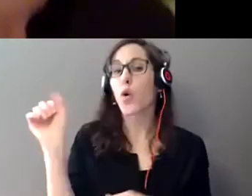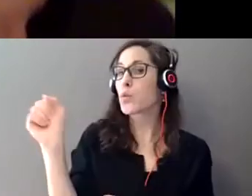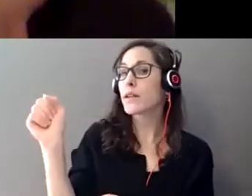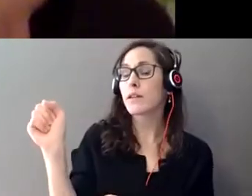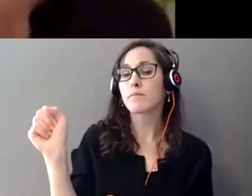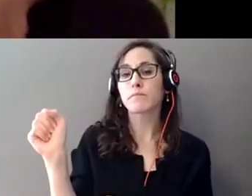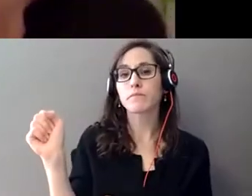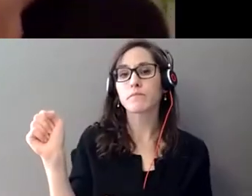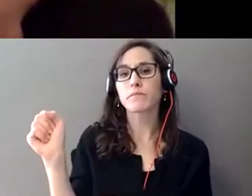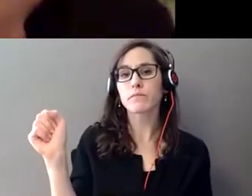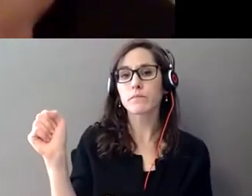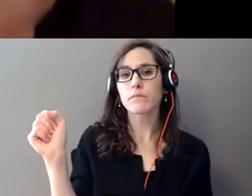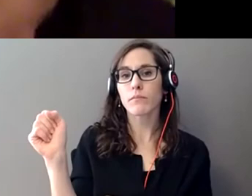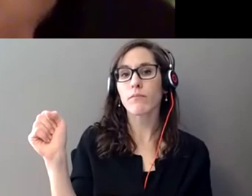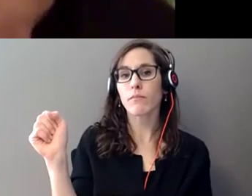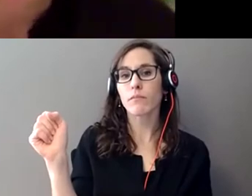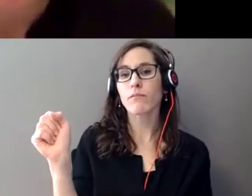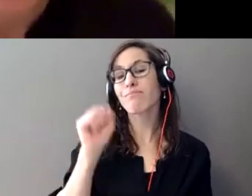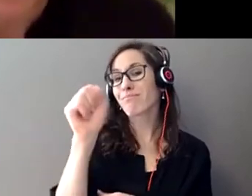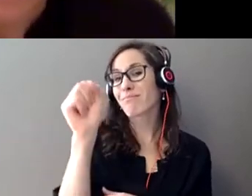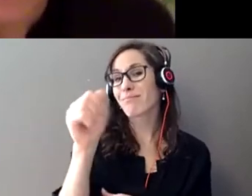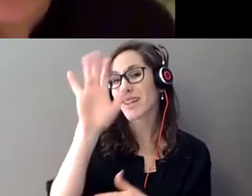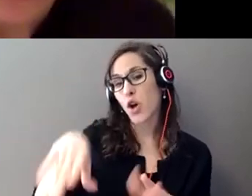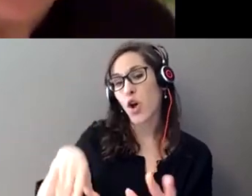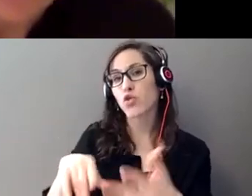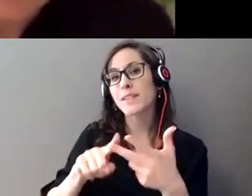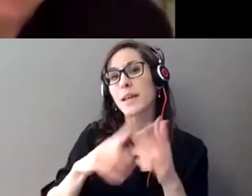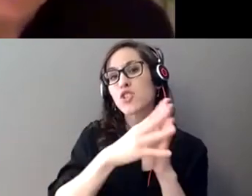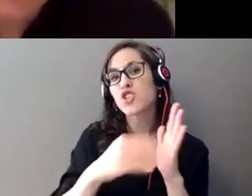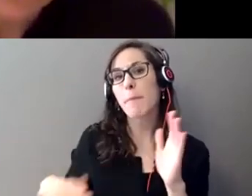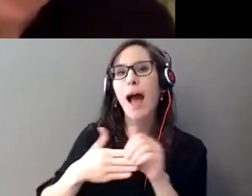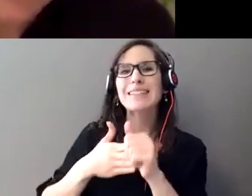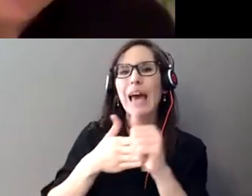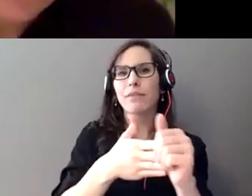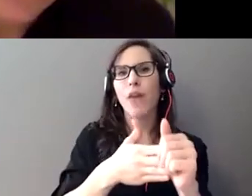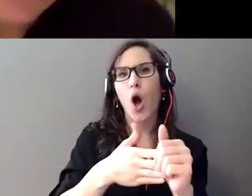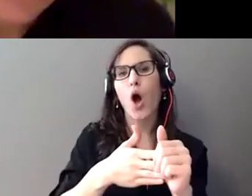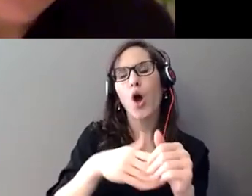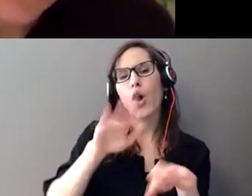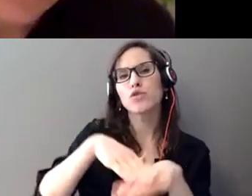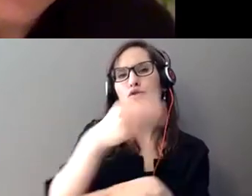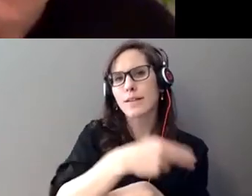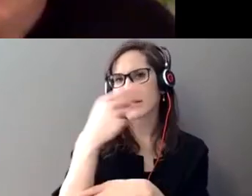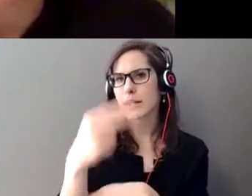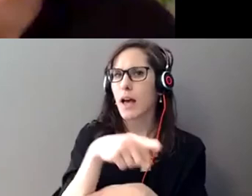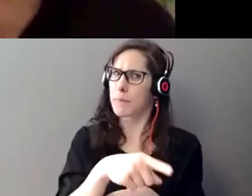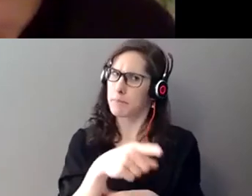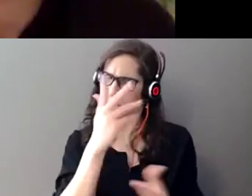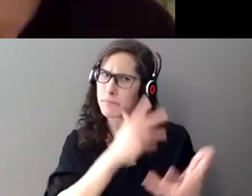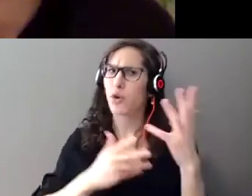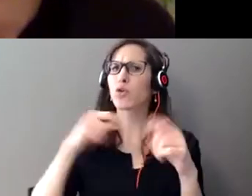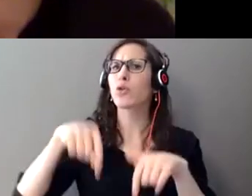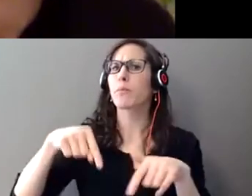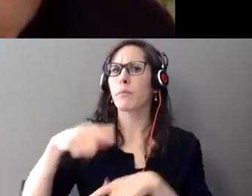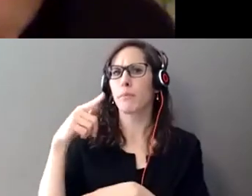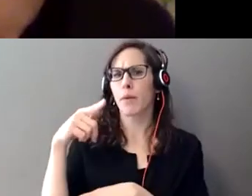il a ce troisième schéma directeur du handicap qui nous préoccupe à Lyon 2 et qui fait